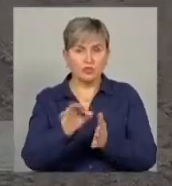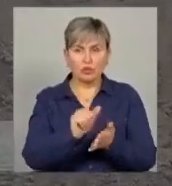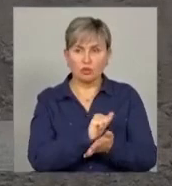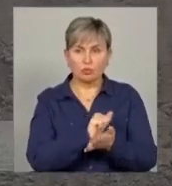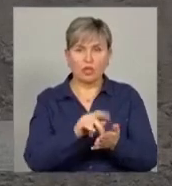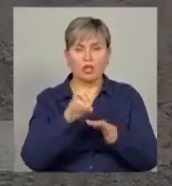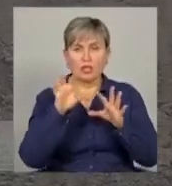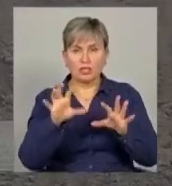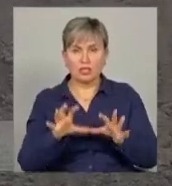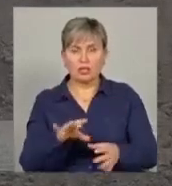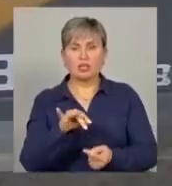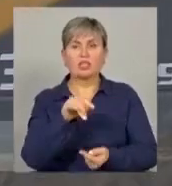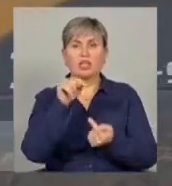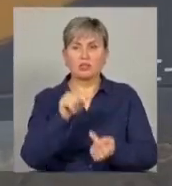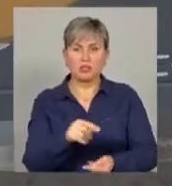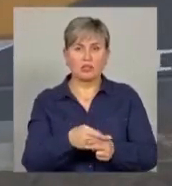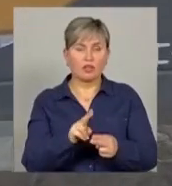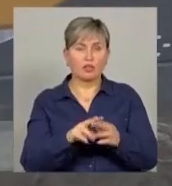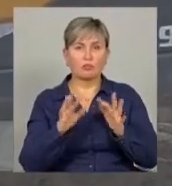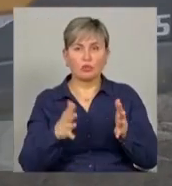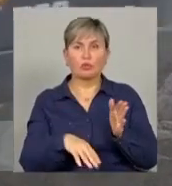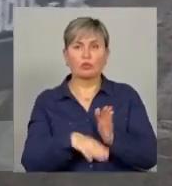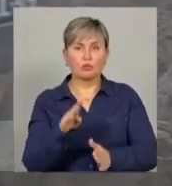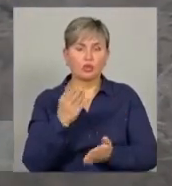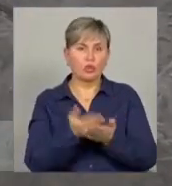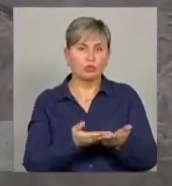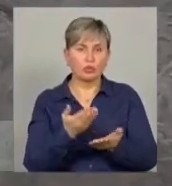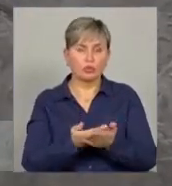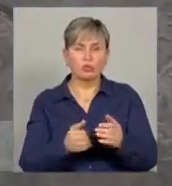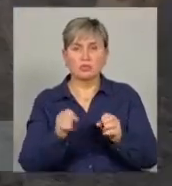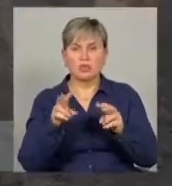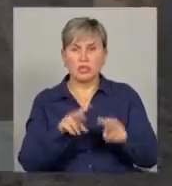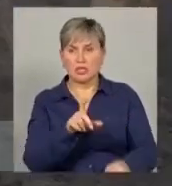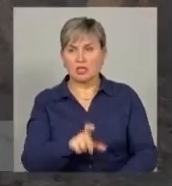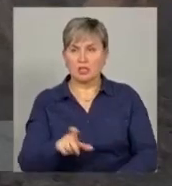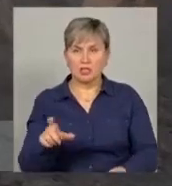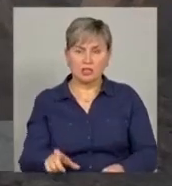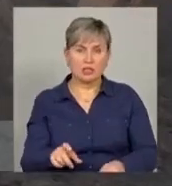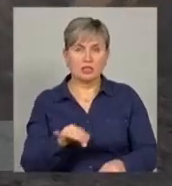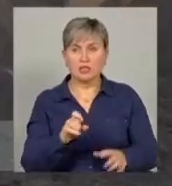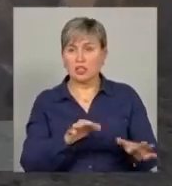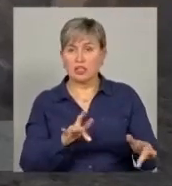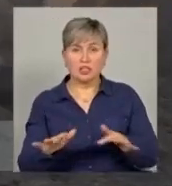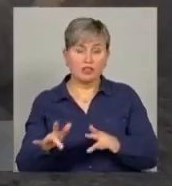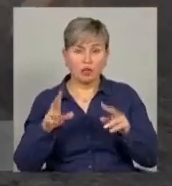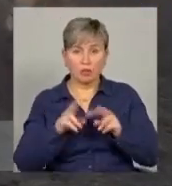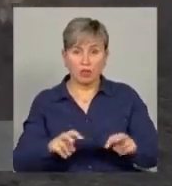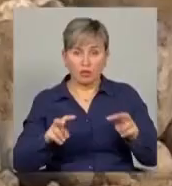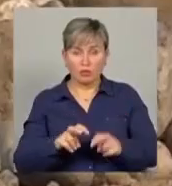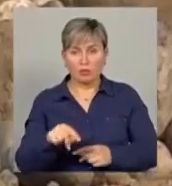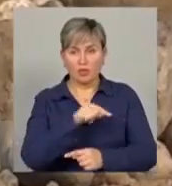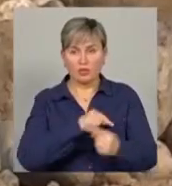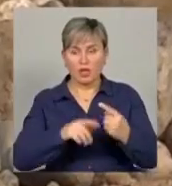на законность и соответствие. В этом случае лучше всего консультироваться со специалистами. Так как из-за действующего моратория на проверки